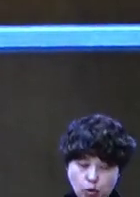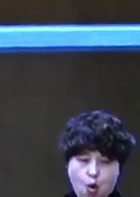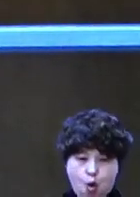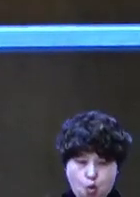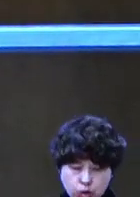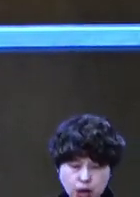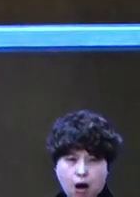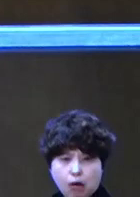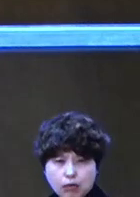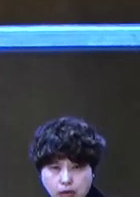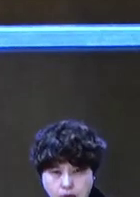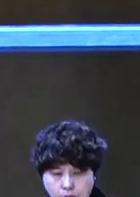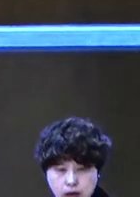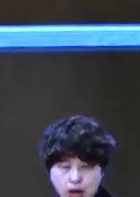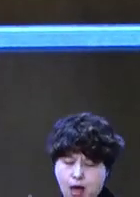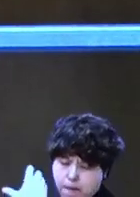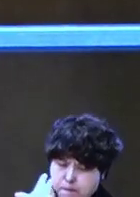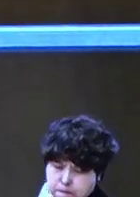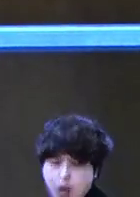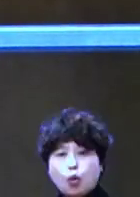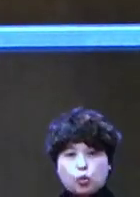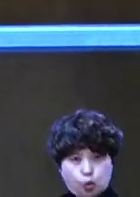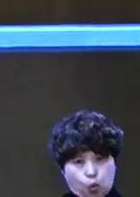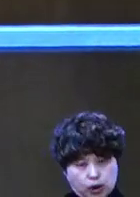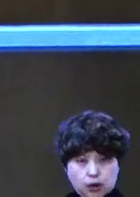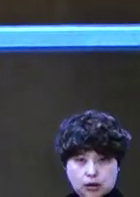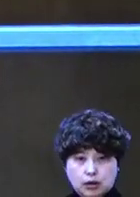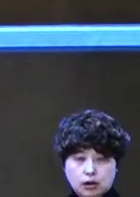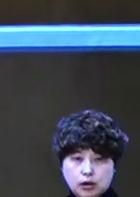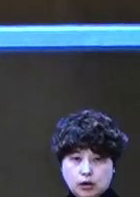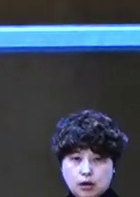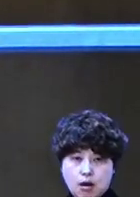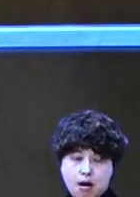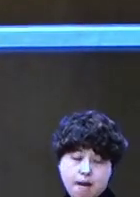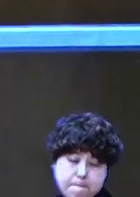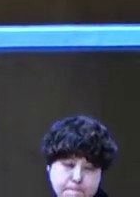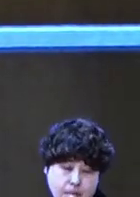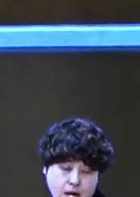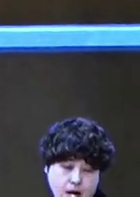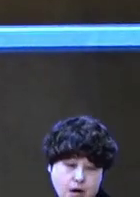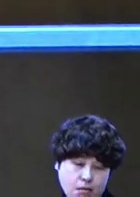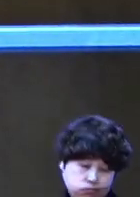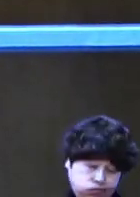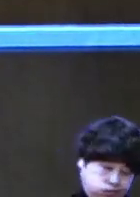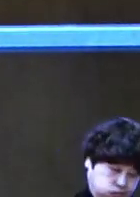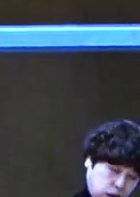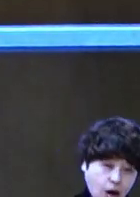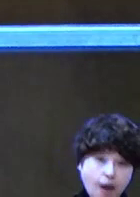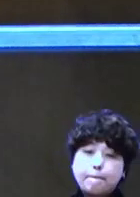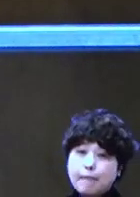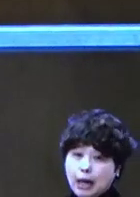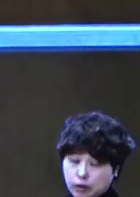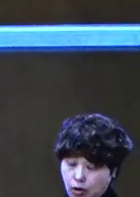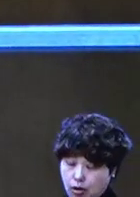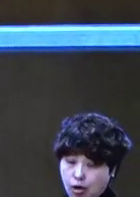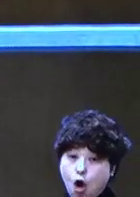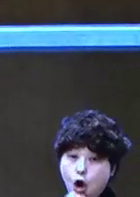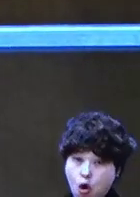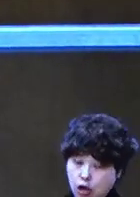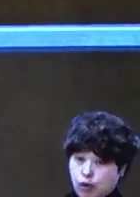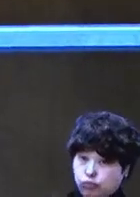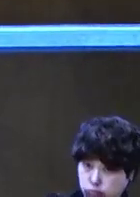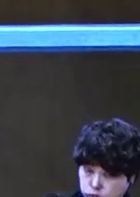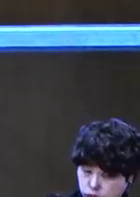품은 예력 만점의 도시입니다. 무궁무진한 발전의 터전을 갖춘 경기 북부와